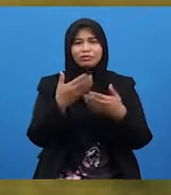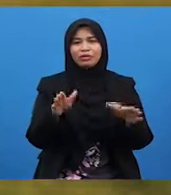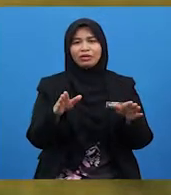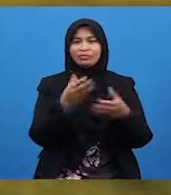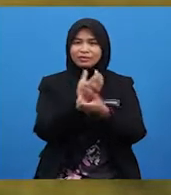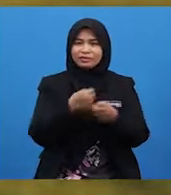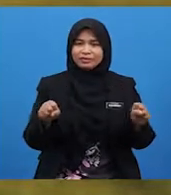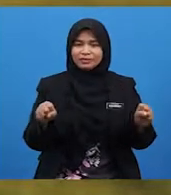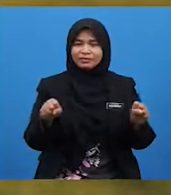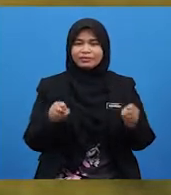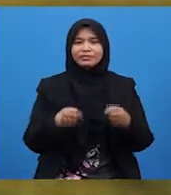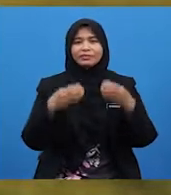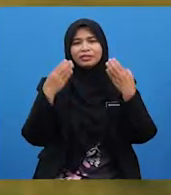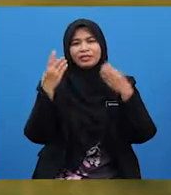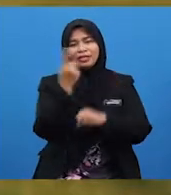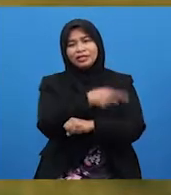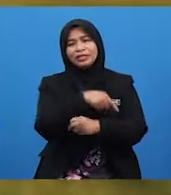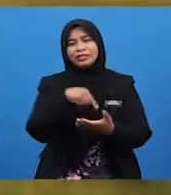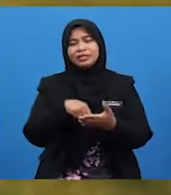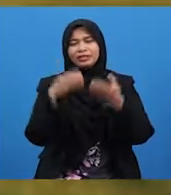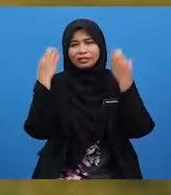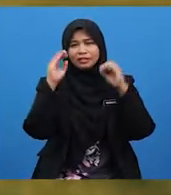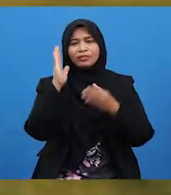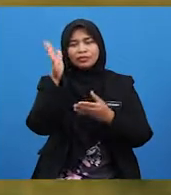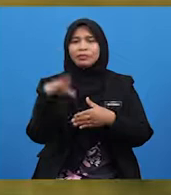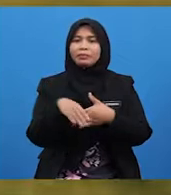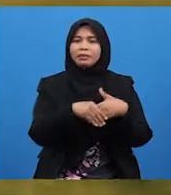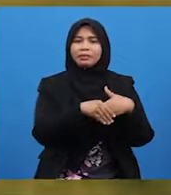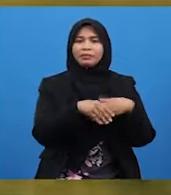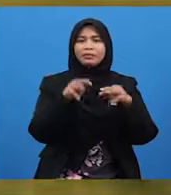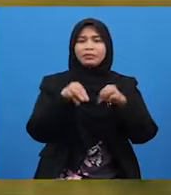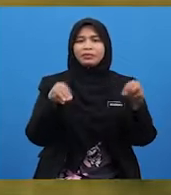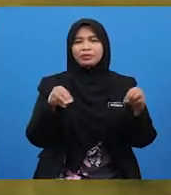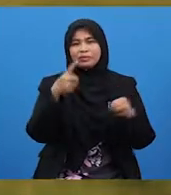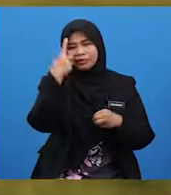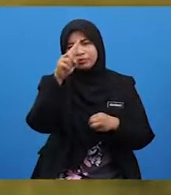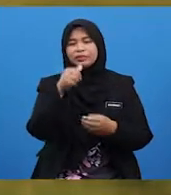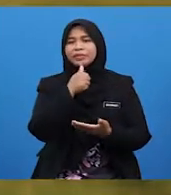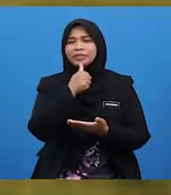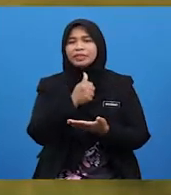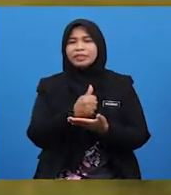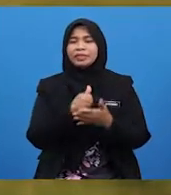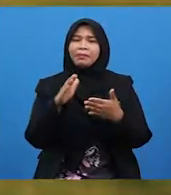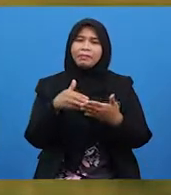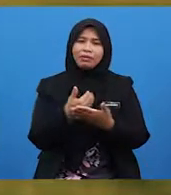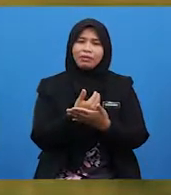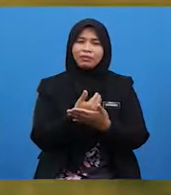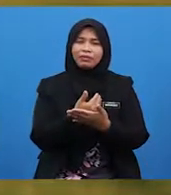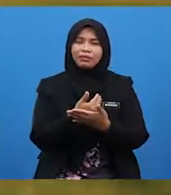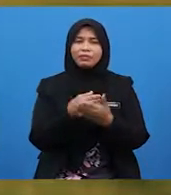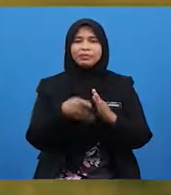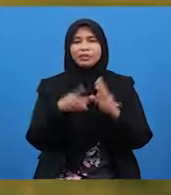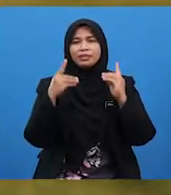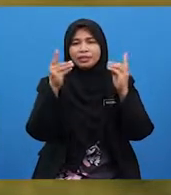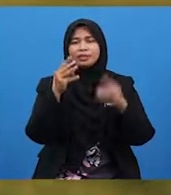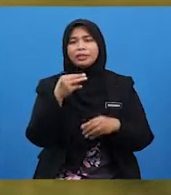ini, cikgu akan membimbing murid-murid untuk mengikuti satu lagi nilai baharu dalam mata pelajaran